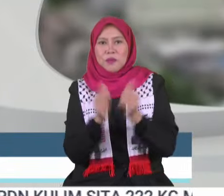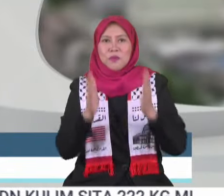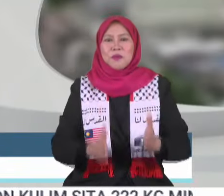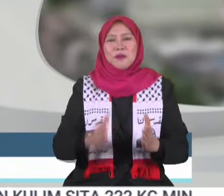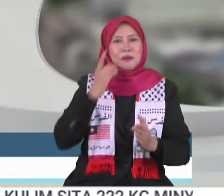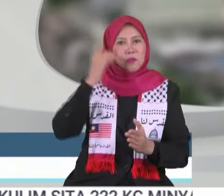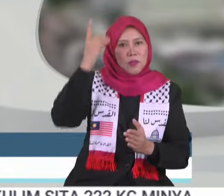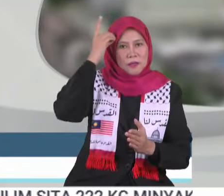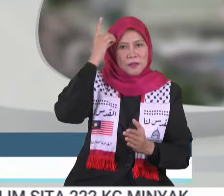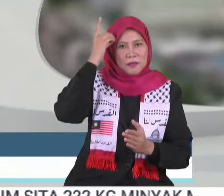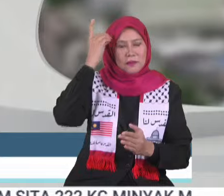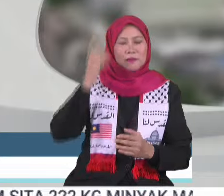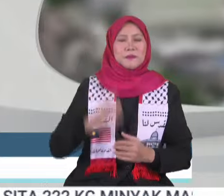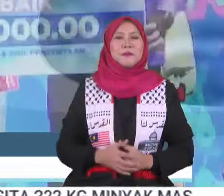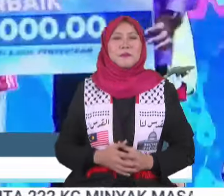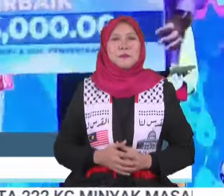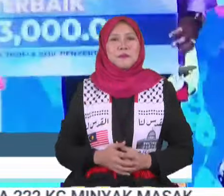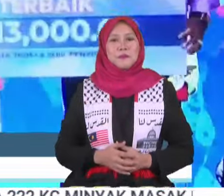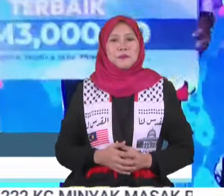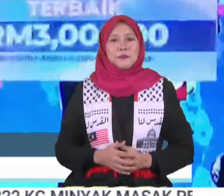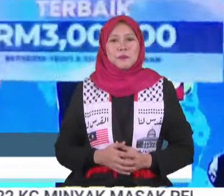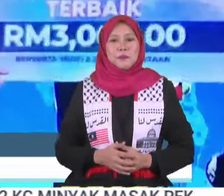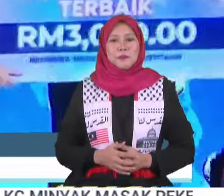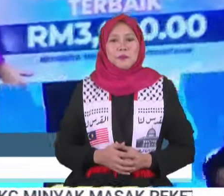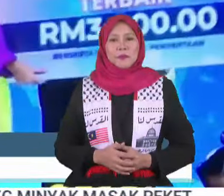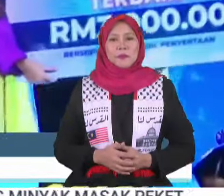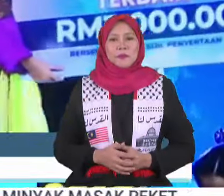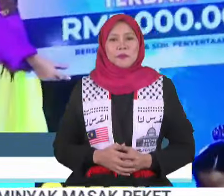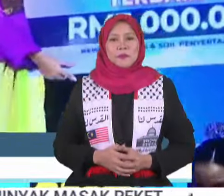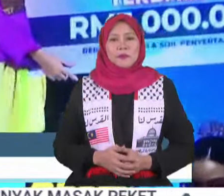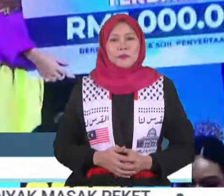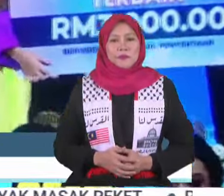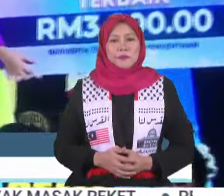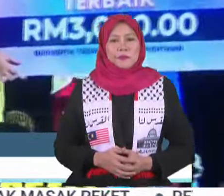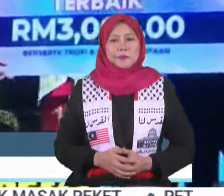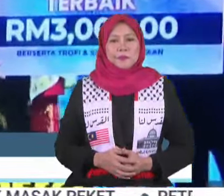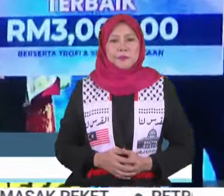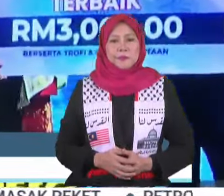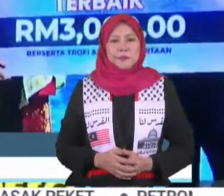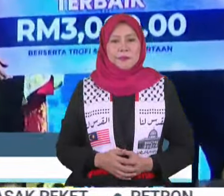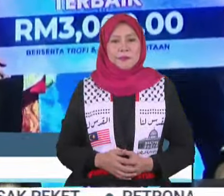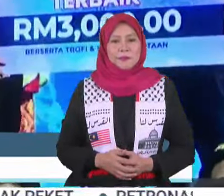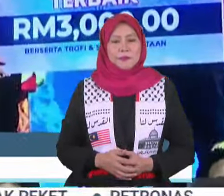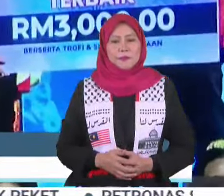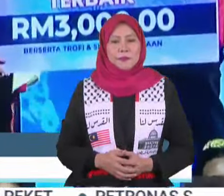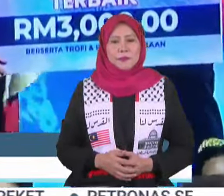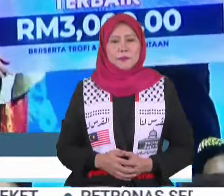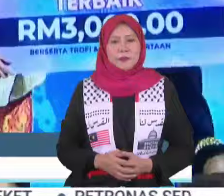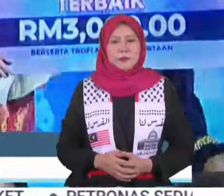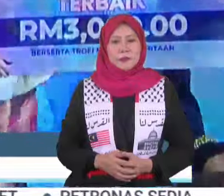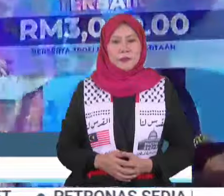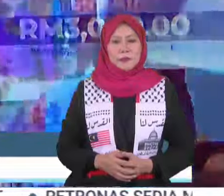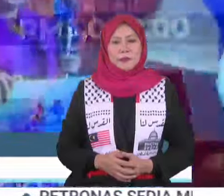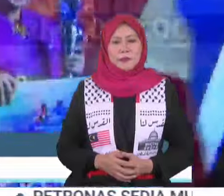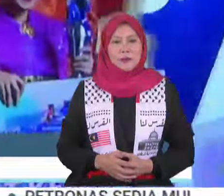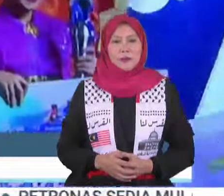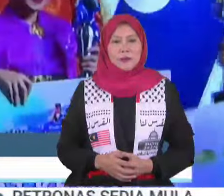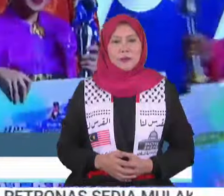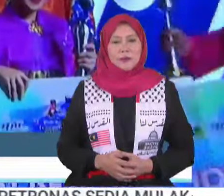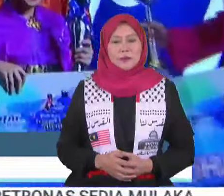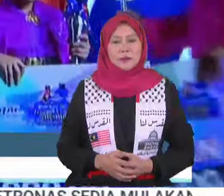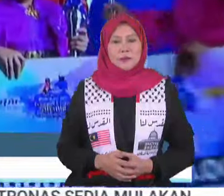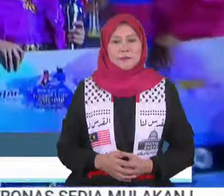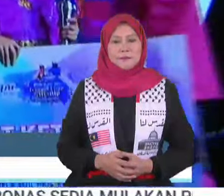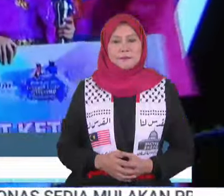dan berpengalaman. Tiga penghargaan. 3,000 ringgit itu bawa datang buat